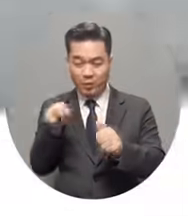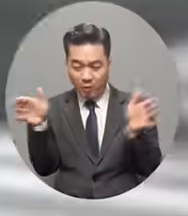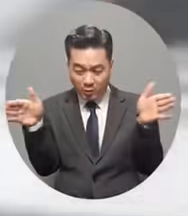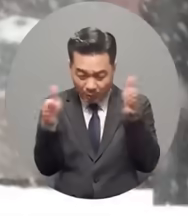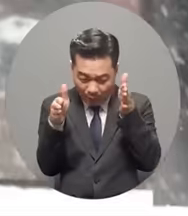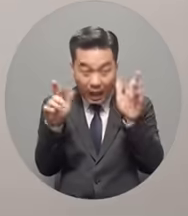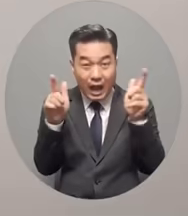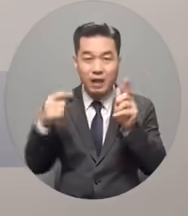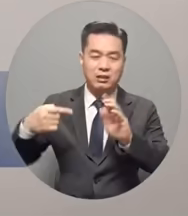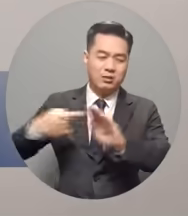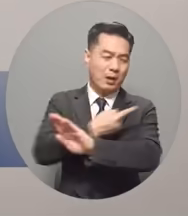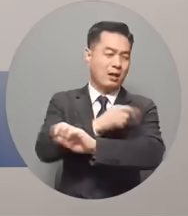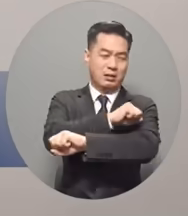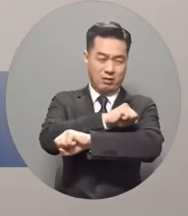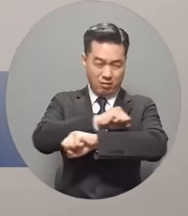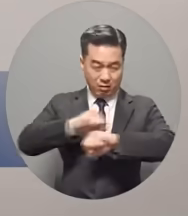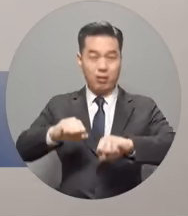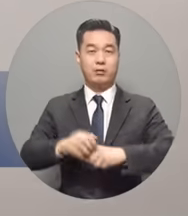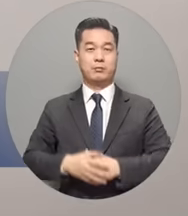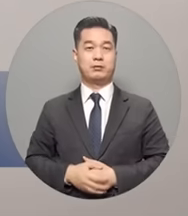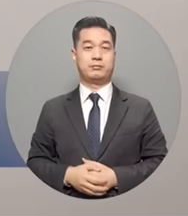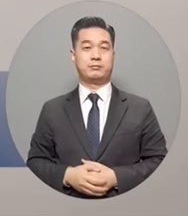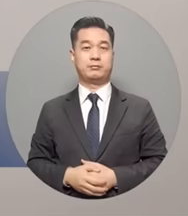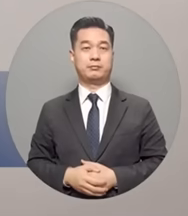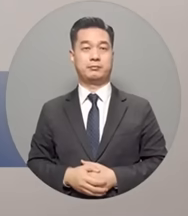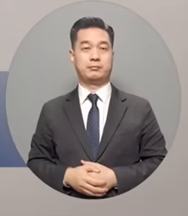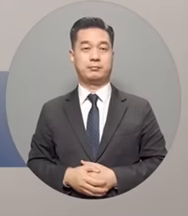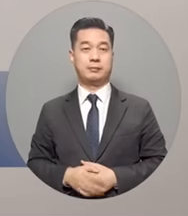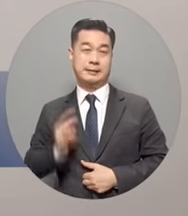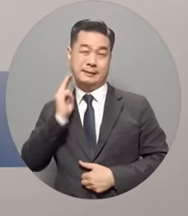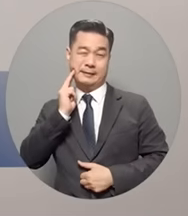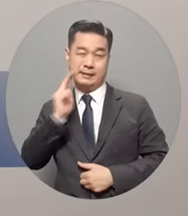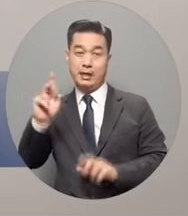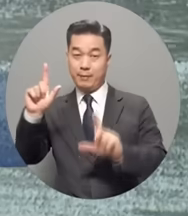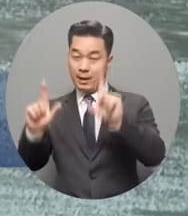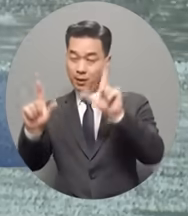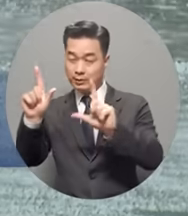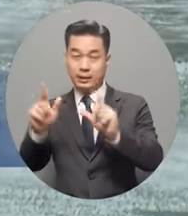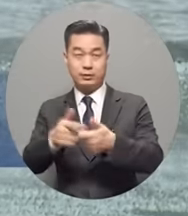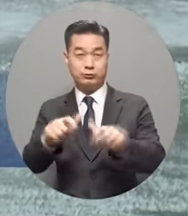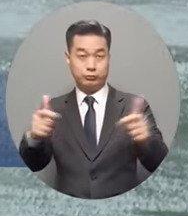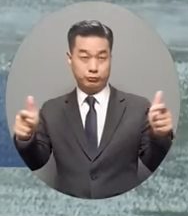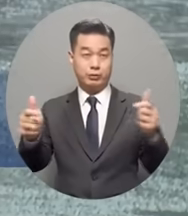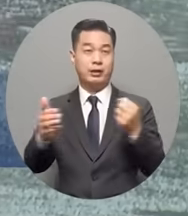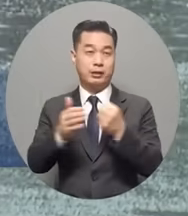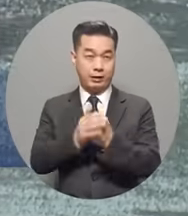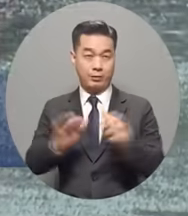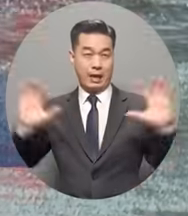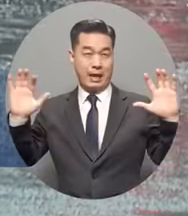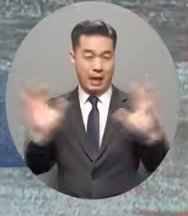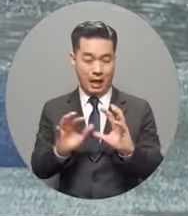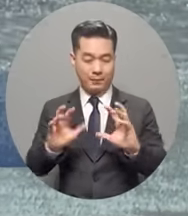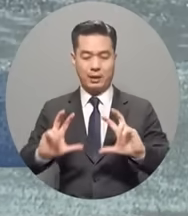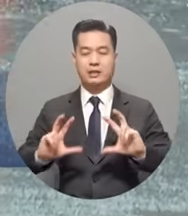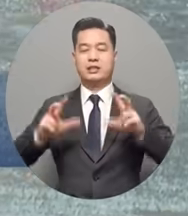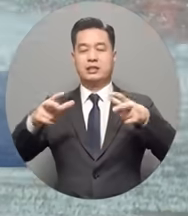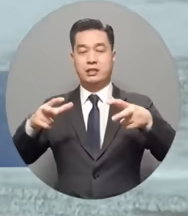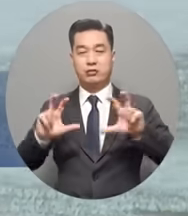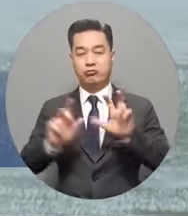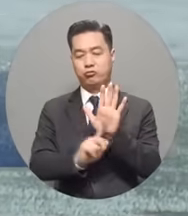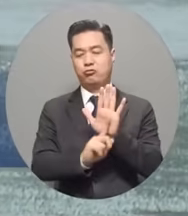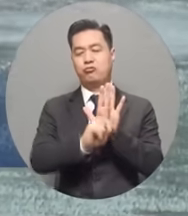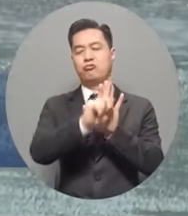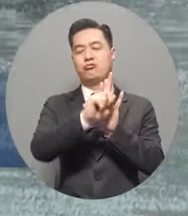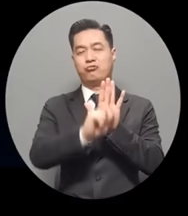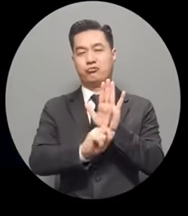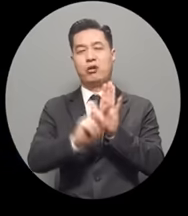뜻입니다. 극한 이벤트들의 횟수가 늘어나면서 강수량이 늘어나는 모습, 이런 것들이 전부 다 지구 온난화랑 직접적으로 관련이 있지 않나 이렇게